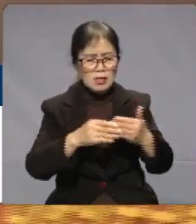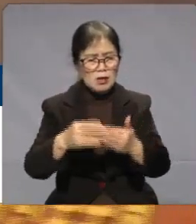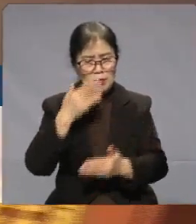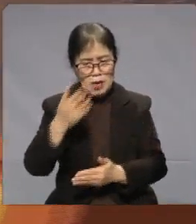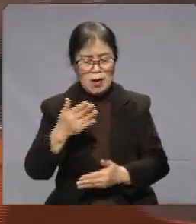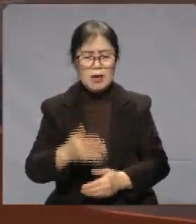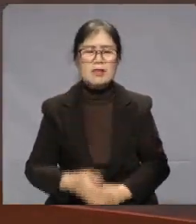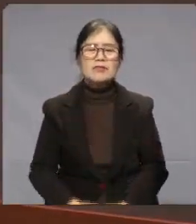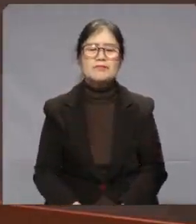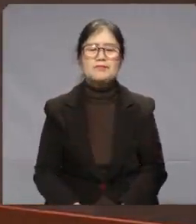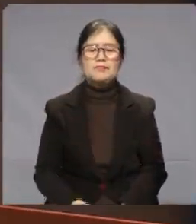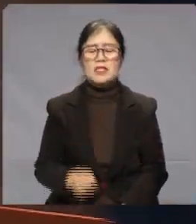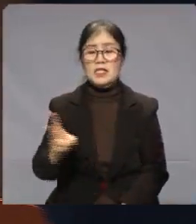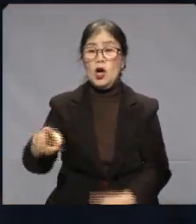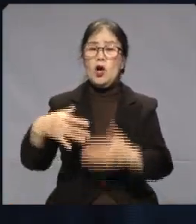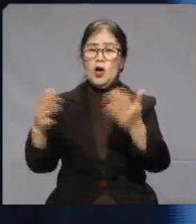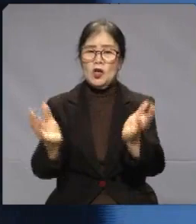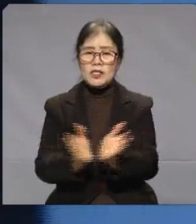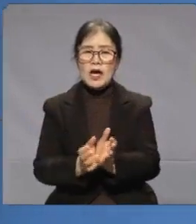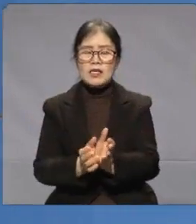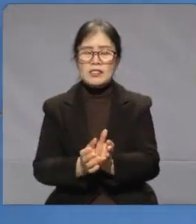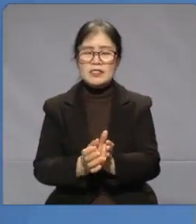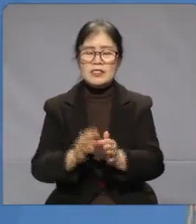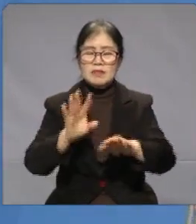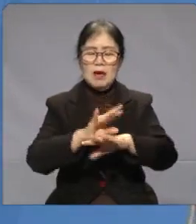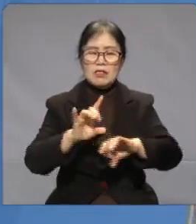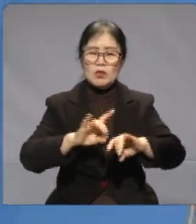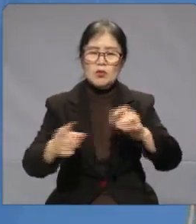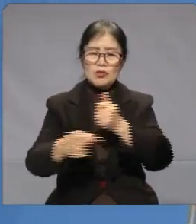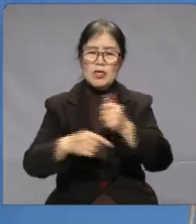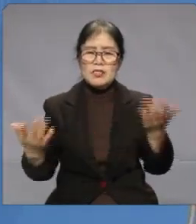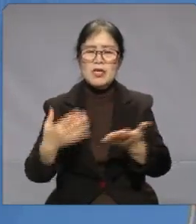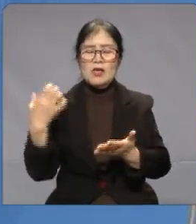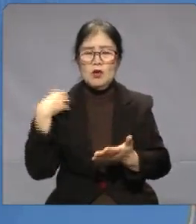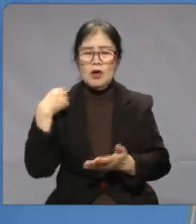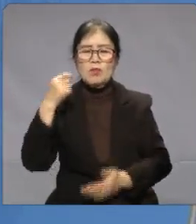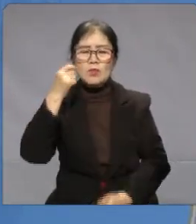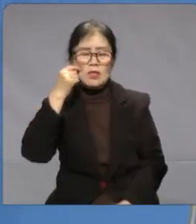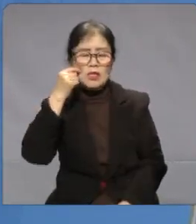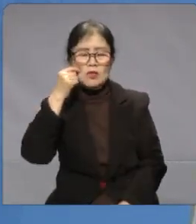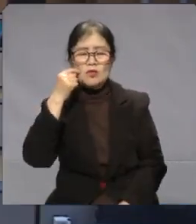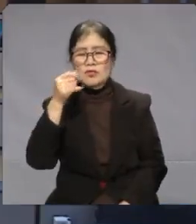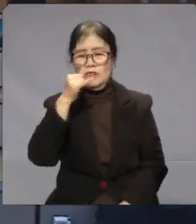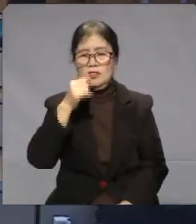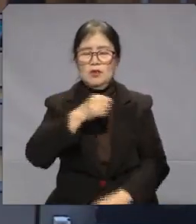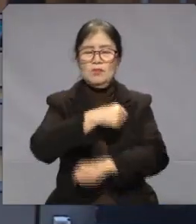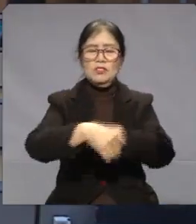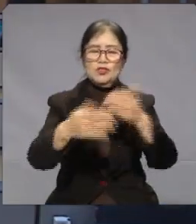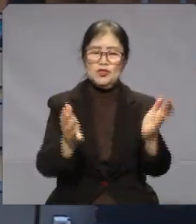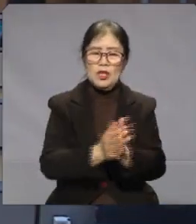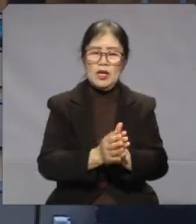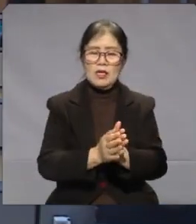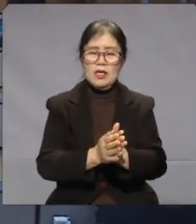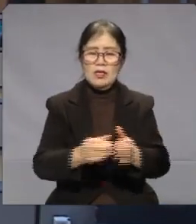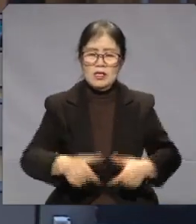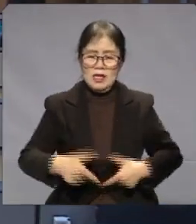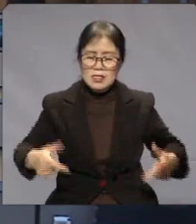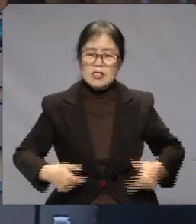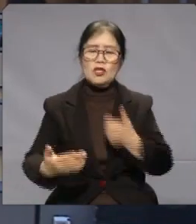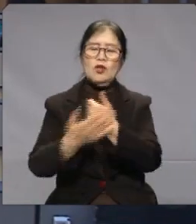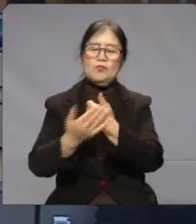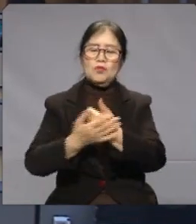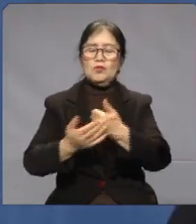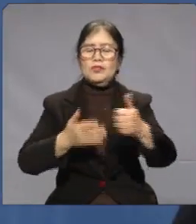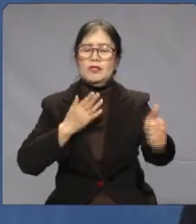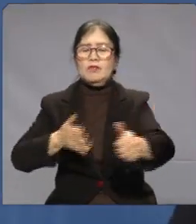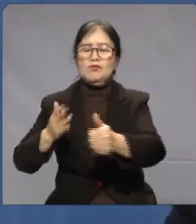말입니까 여당인 국민의 힘은 방이가 재역할을 못하고 있다며 민주당의 대승적 협조를